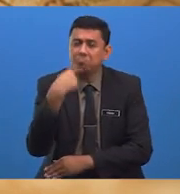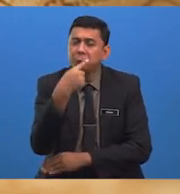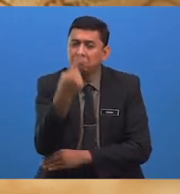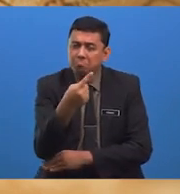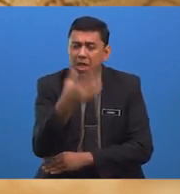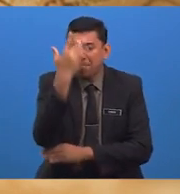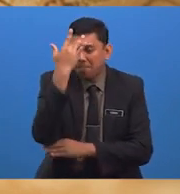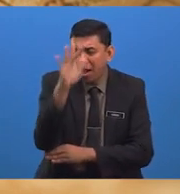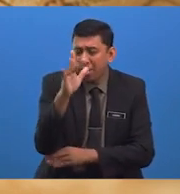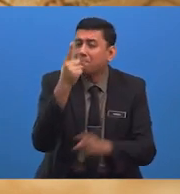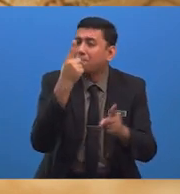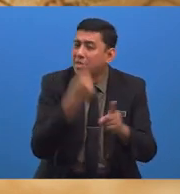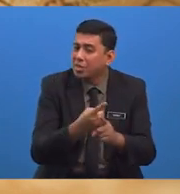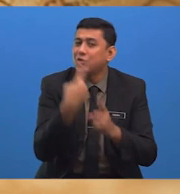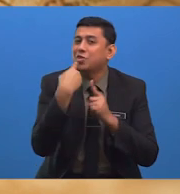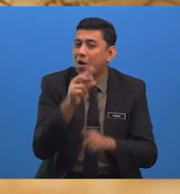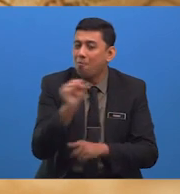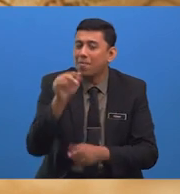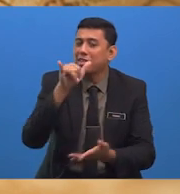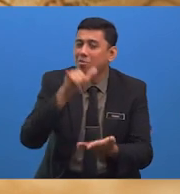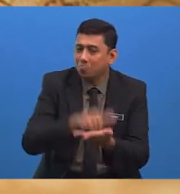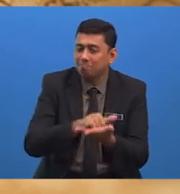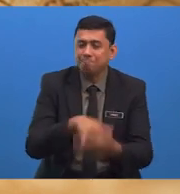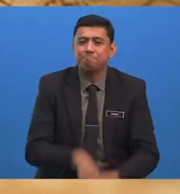Pandai, betul jawapan itu.